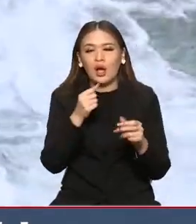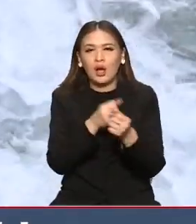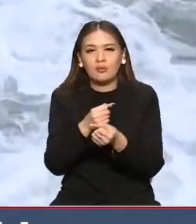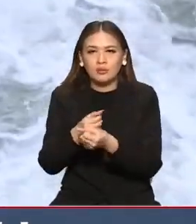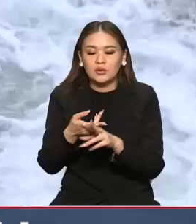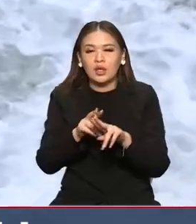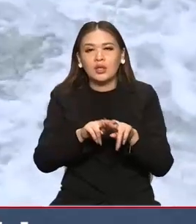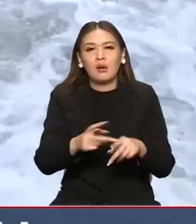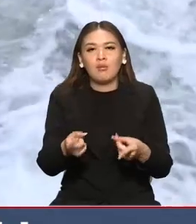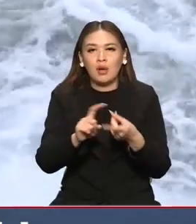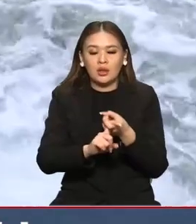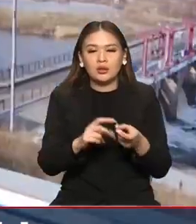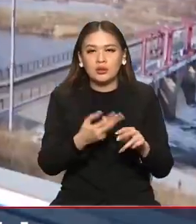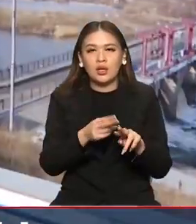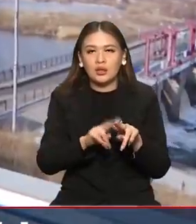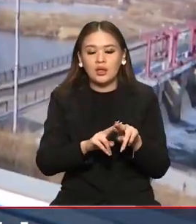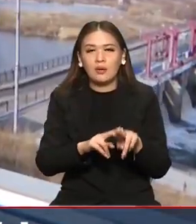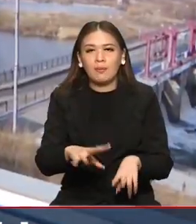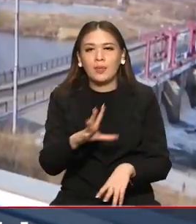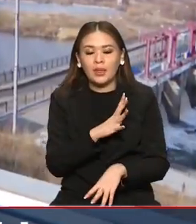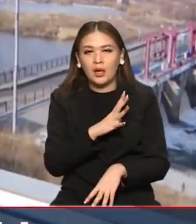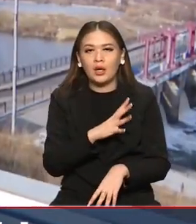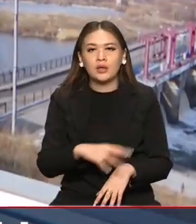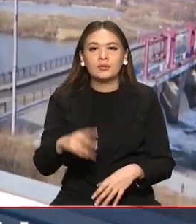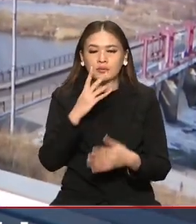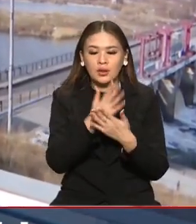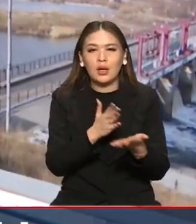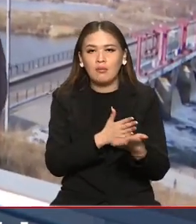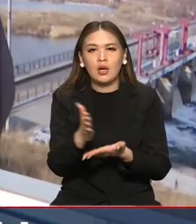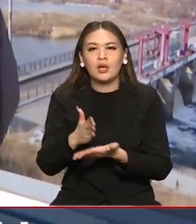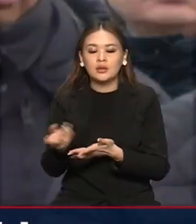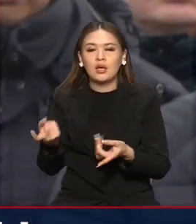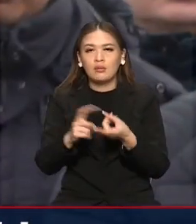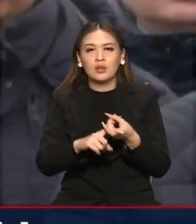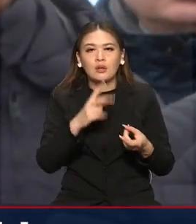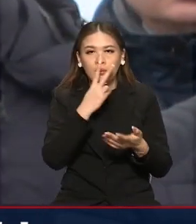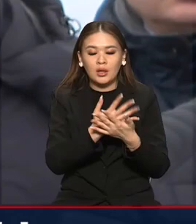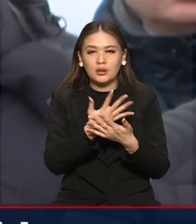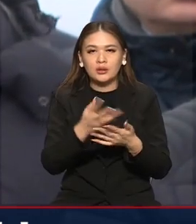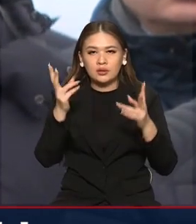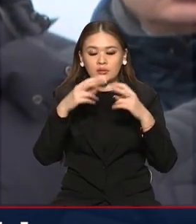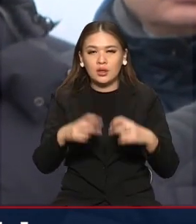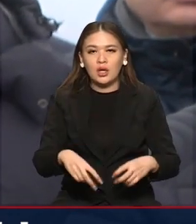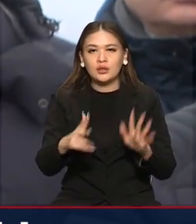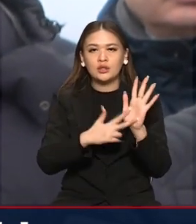Осыған байланысты көліктерді басқа баламалы жолдарға бағыттау мәселелері қарастырылуда. Айта кетейік, өңірде